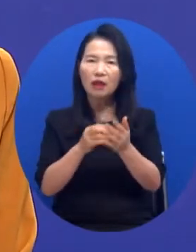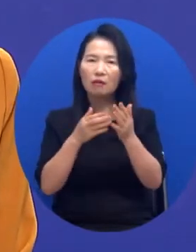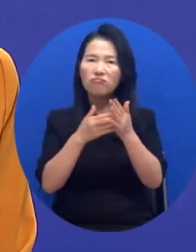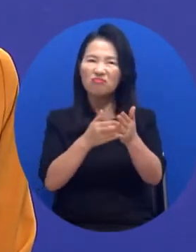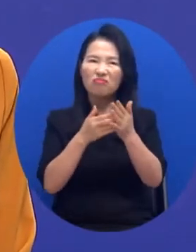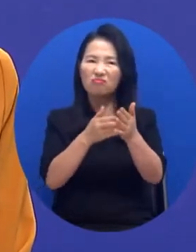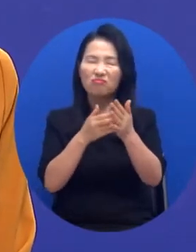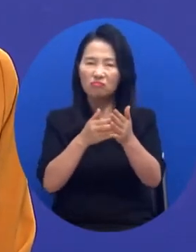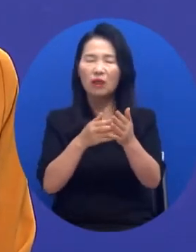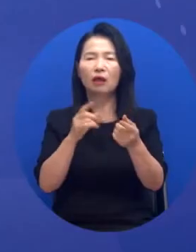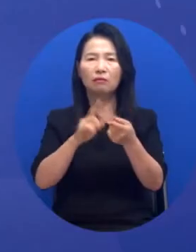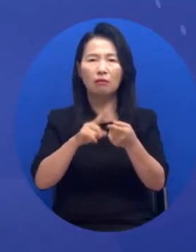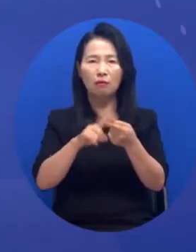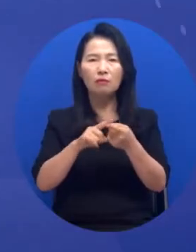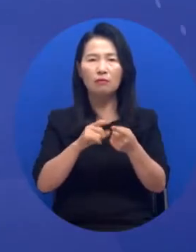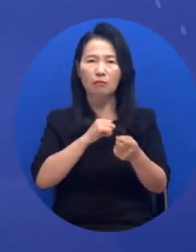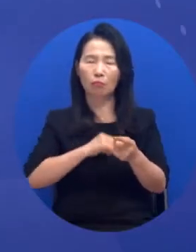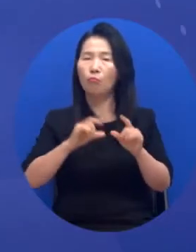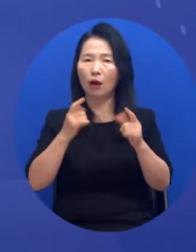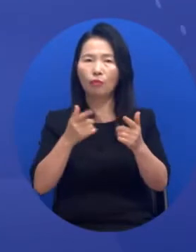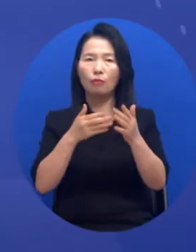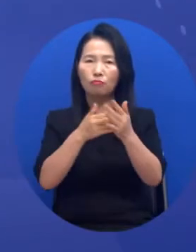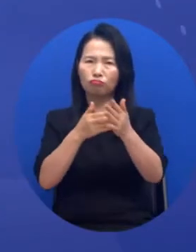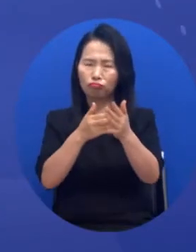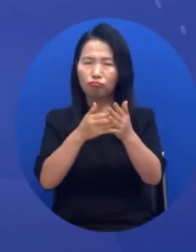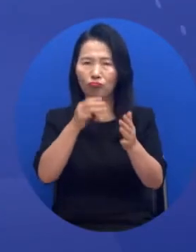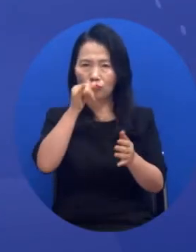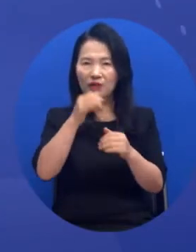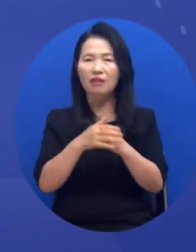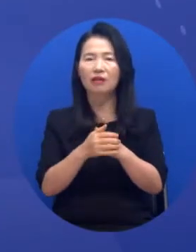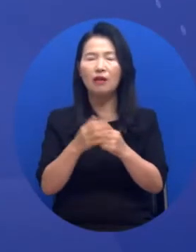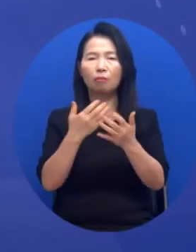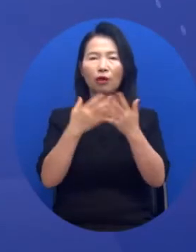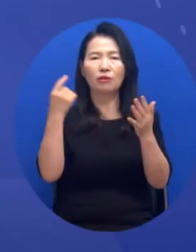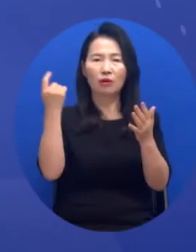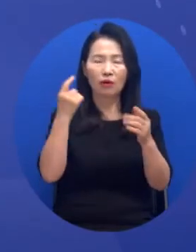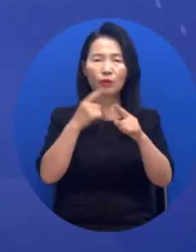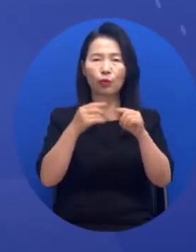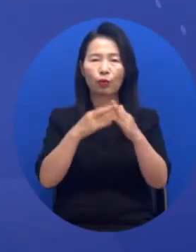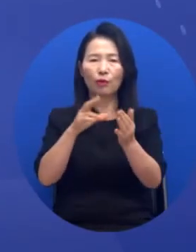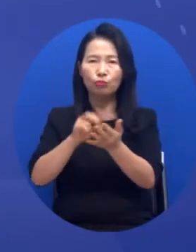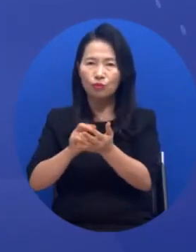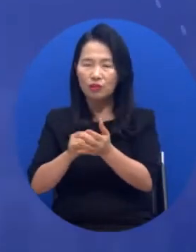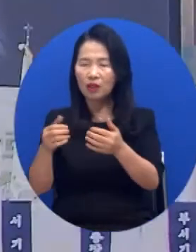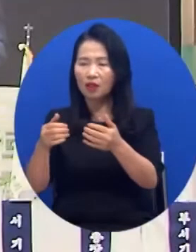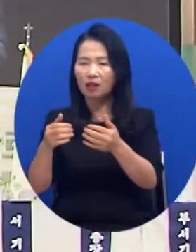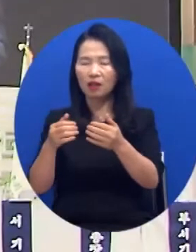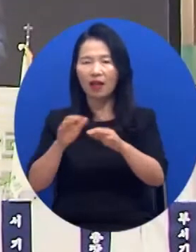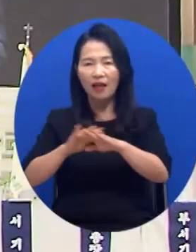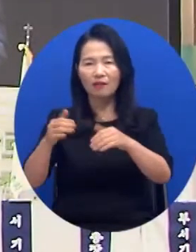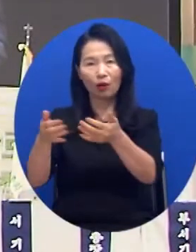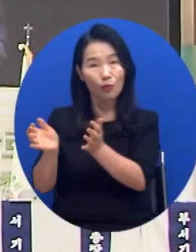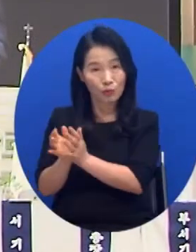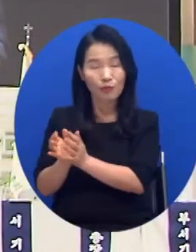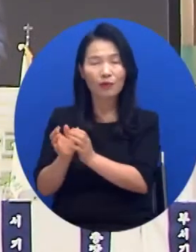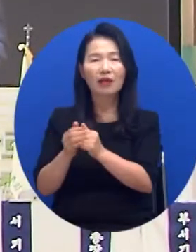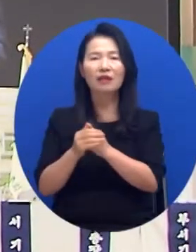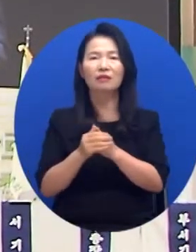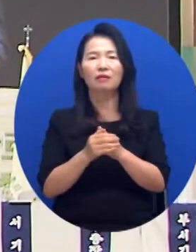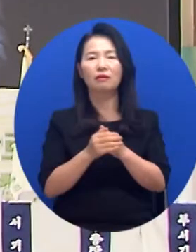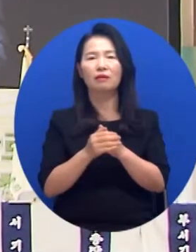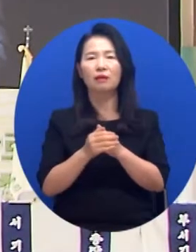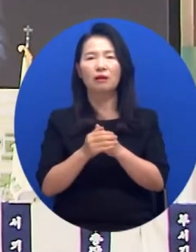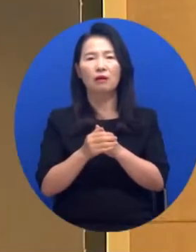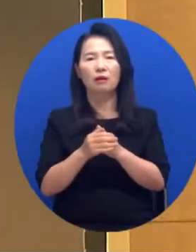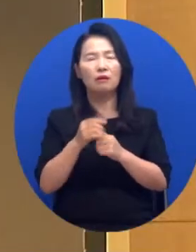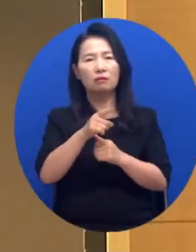인도나 왔다구요 4 0 성교의 수 수반 결이 철의 예장 수진 회 있는 어제 기자회견을 열고 예장 통합 제 105회 총 의보